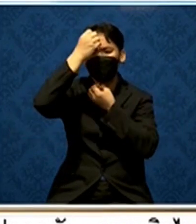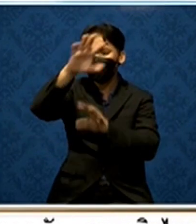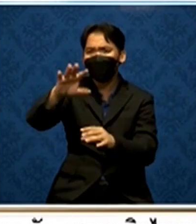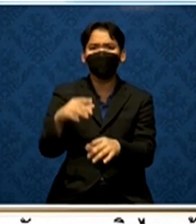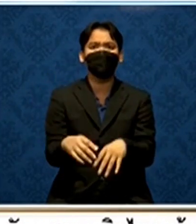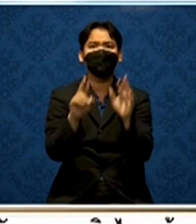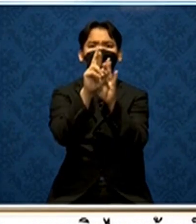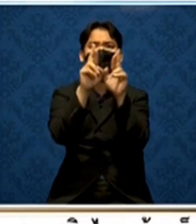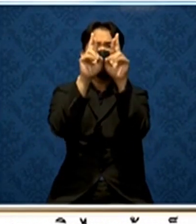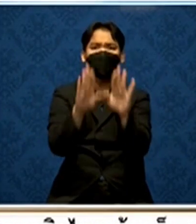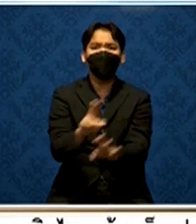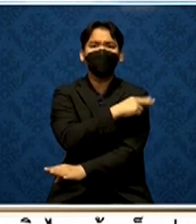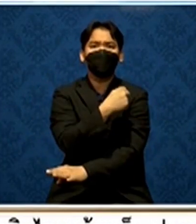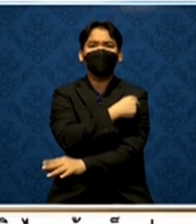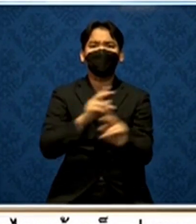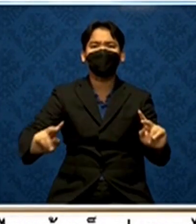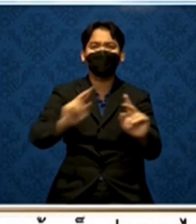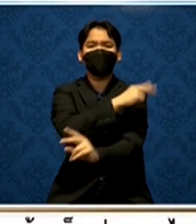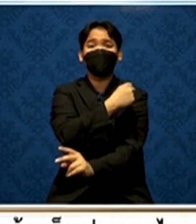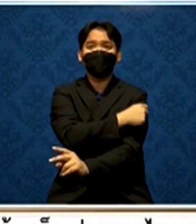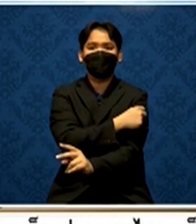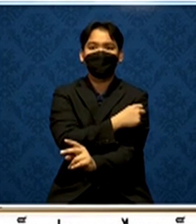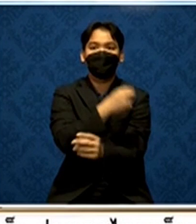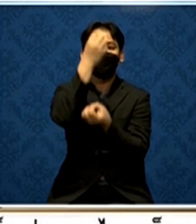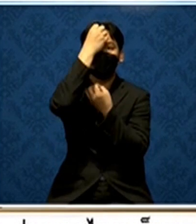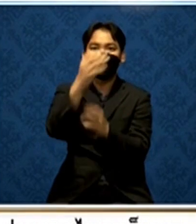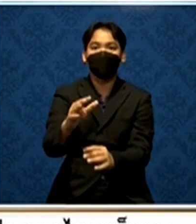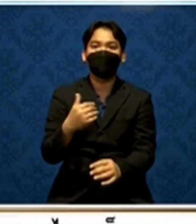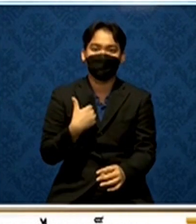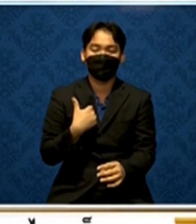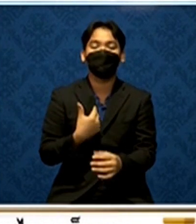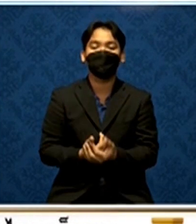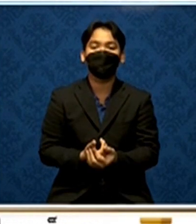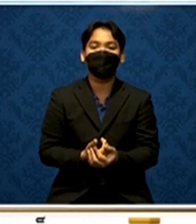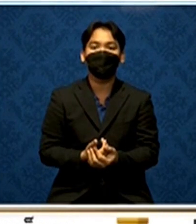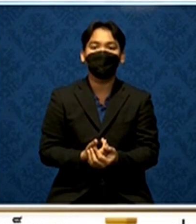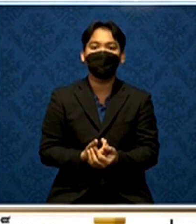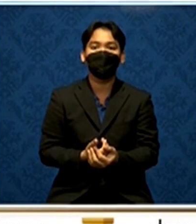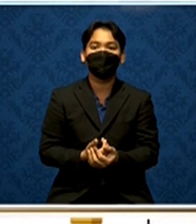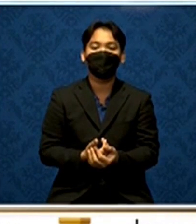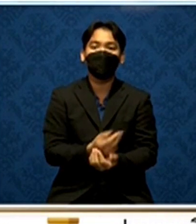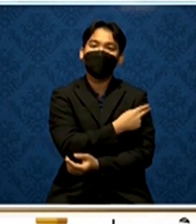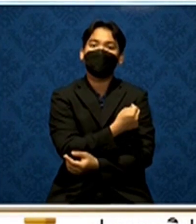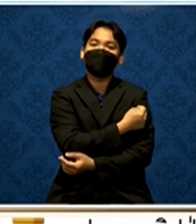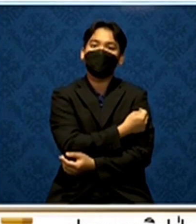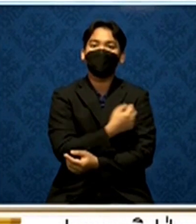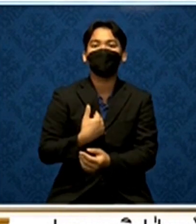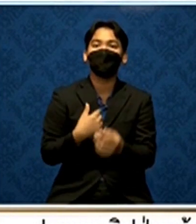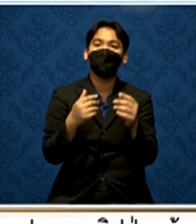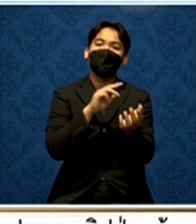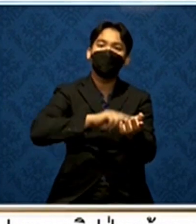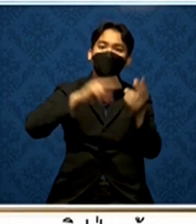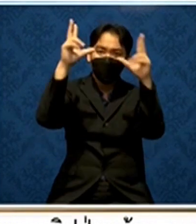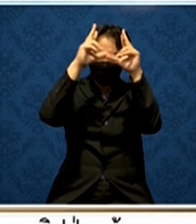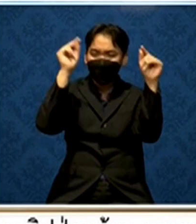ารณสุขอย่างแท้จริงโอกาสการพัฒนาในระบบสาธารณสุขที่ควรจะเป็นเรา